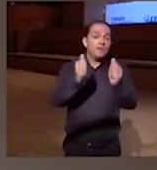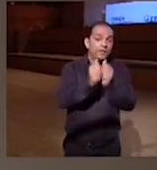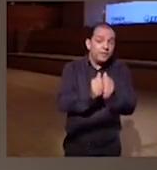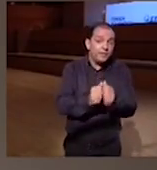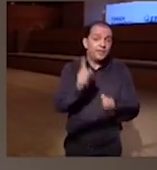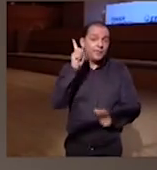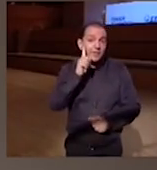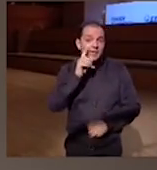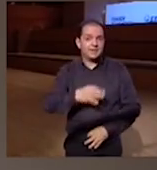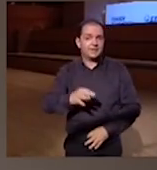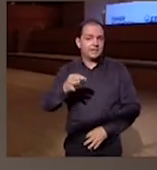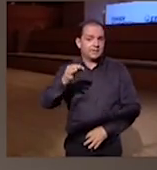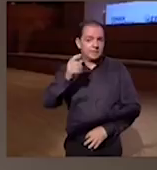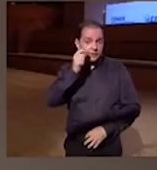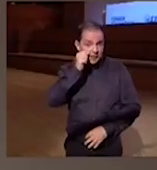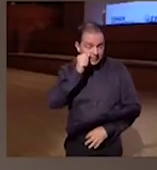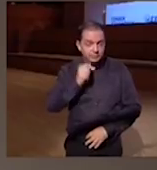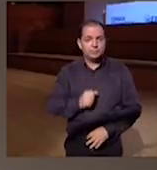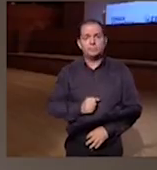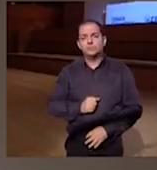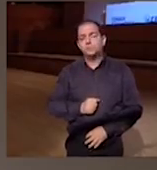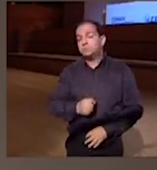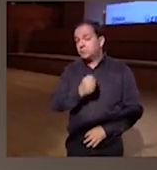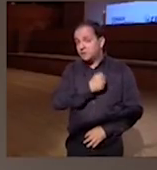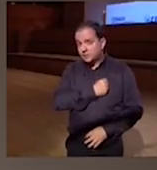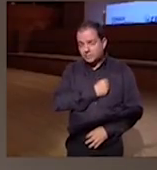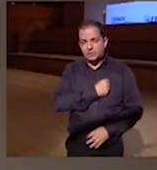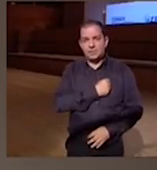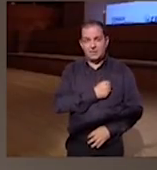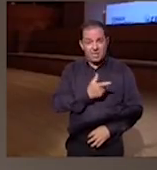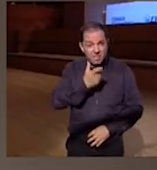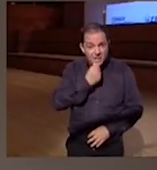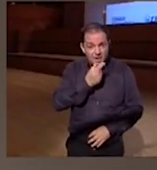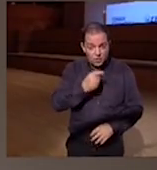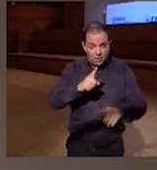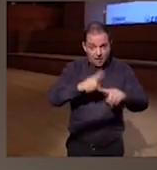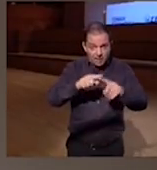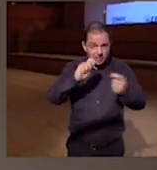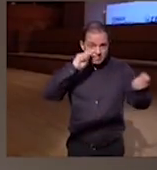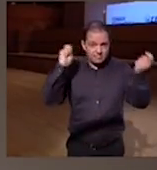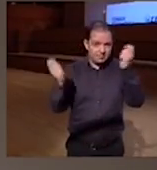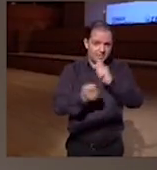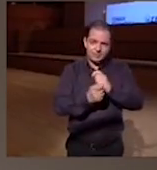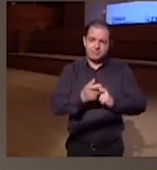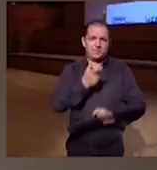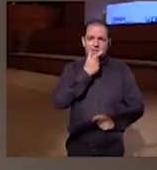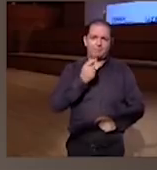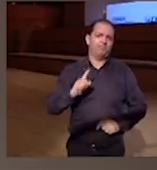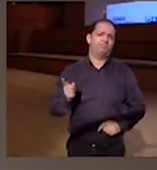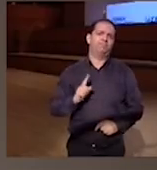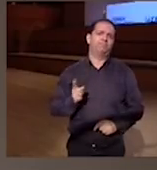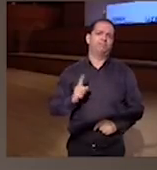ακριβώς επειδή δεν είναι εύκολο να αλλάξει η εικόνα της χώρας, ότι γι' αυτό